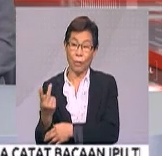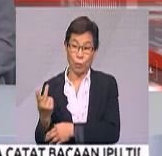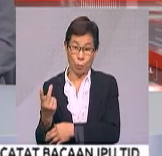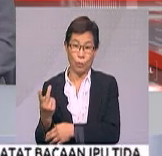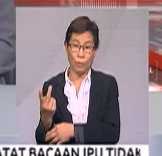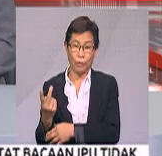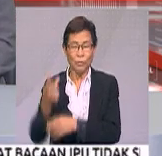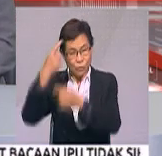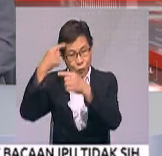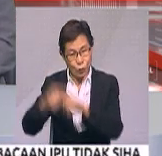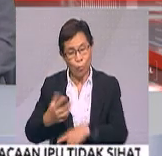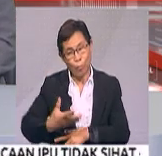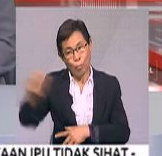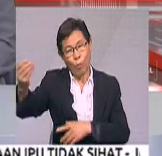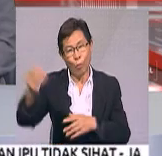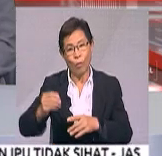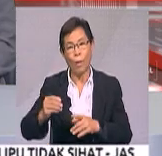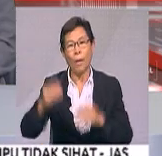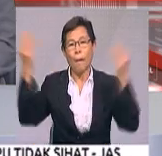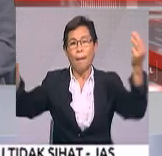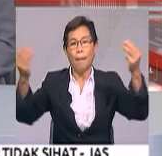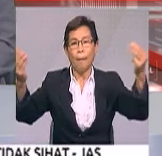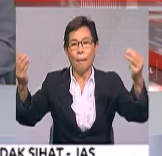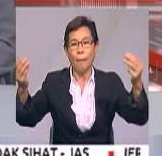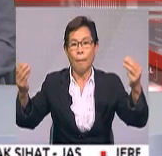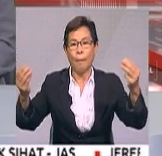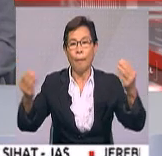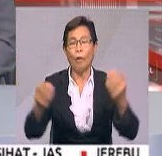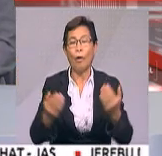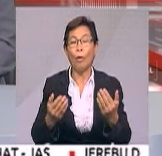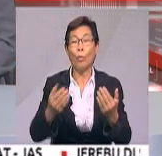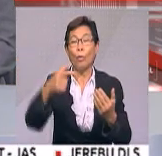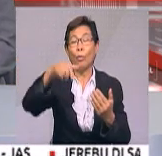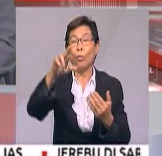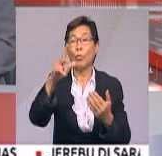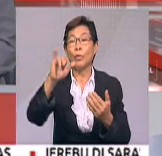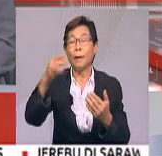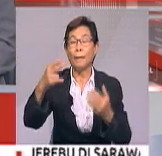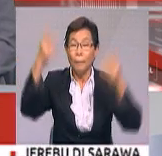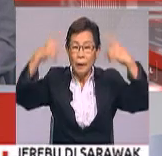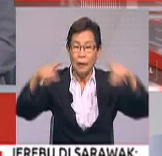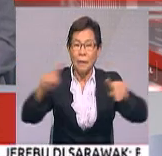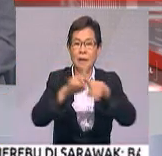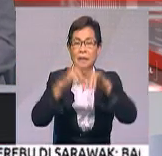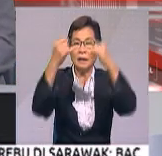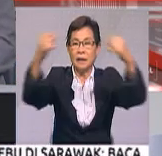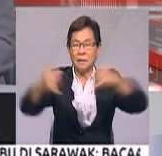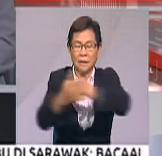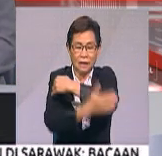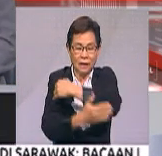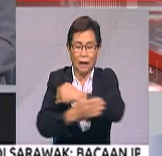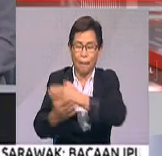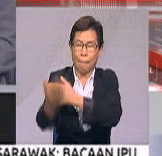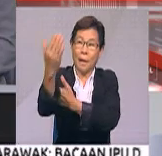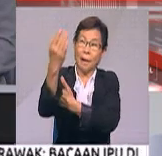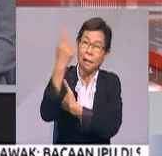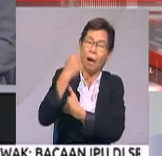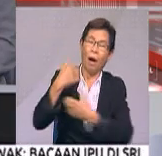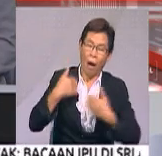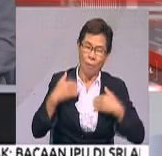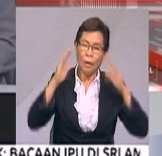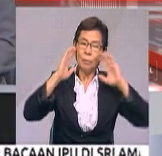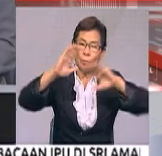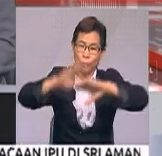Iskandariah berkenan berangkat menghadiri majlis kuliah duha perdana di Surau Utama Istana Negara pagi tadi. Selain